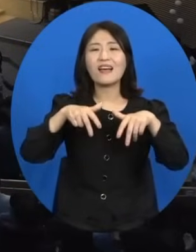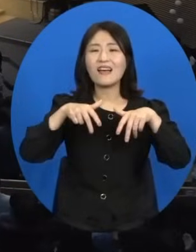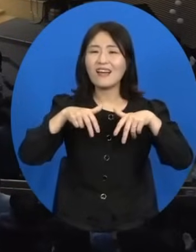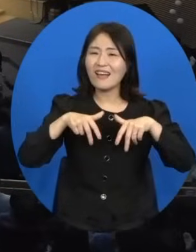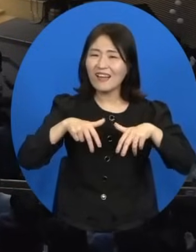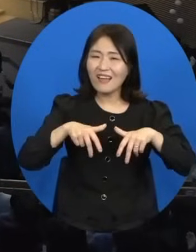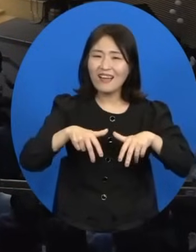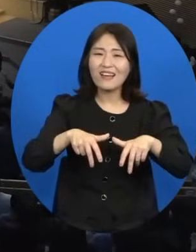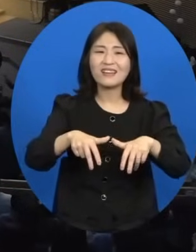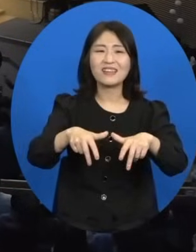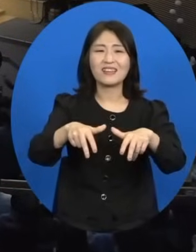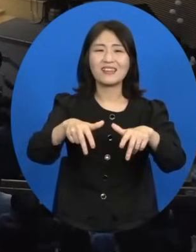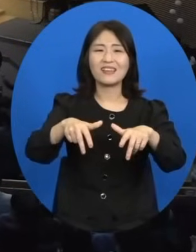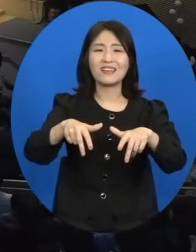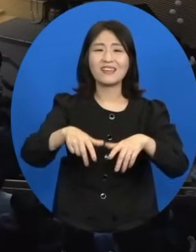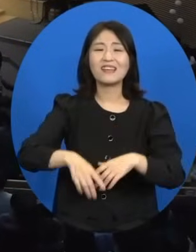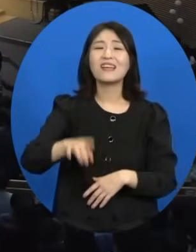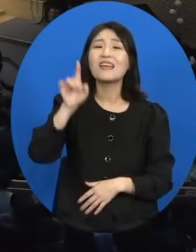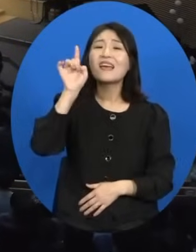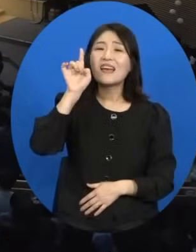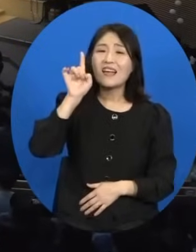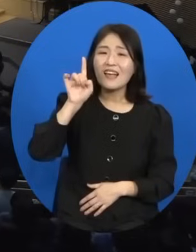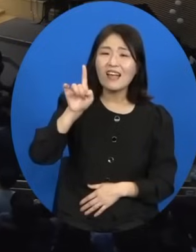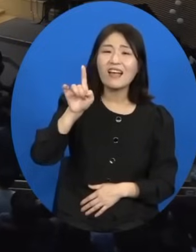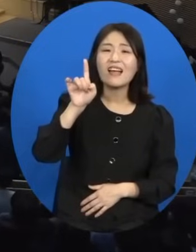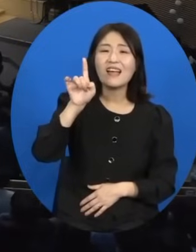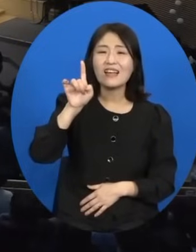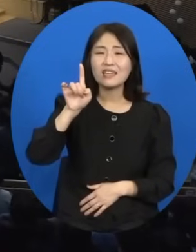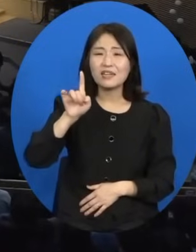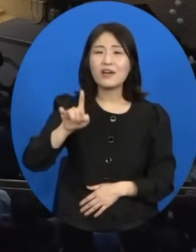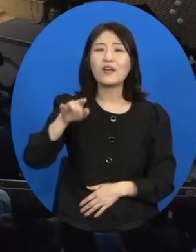가 한걸음 한걸음